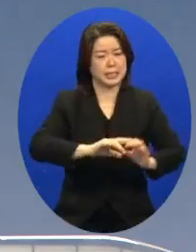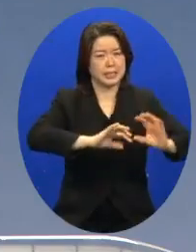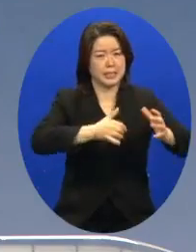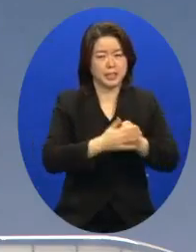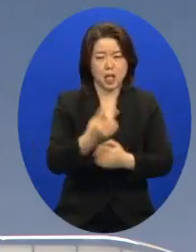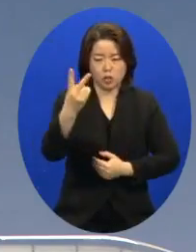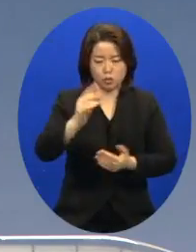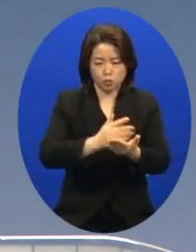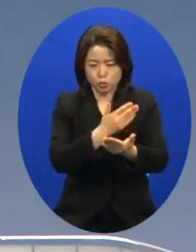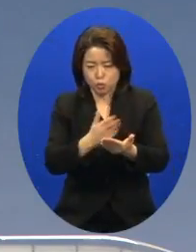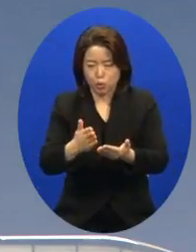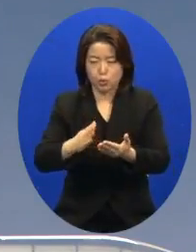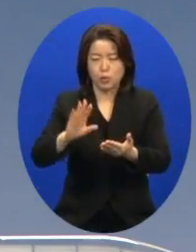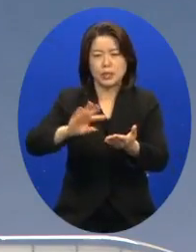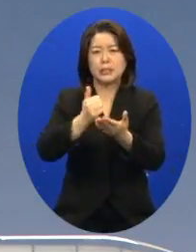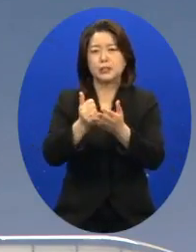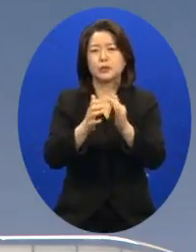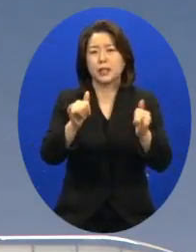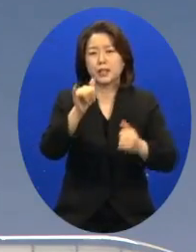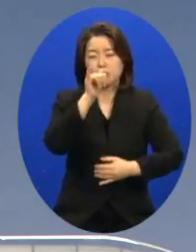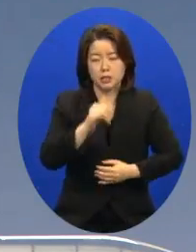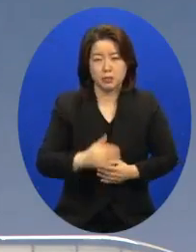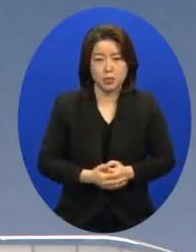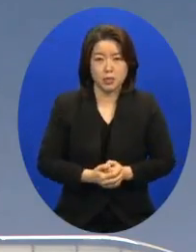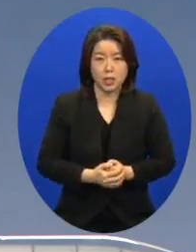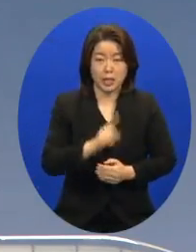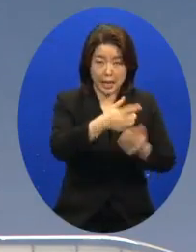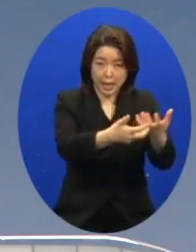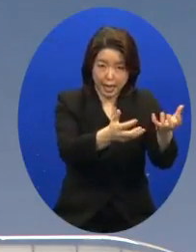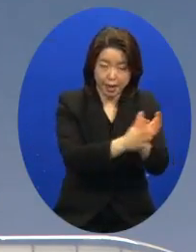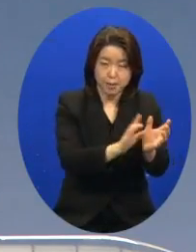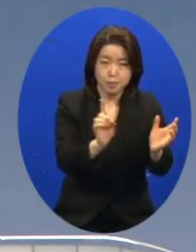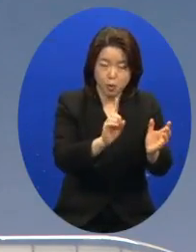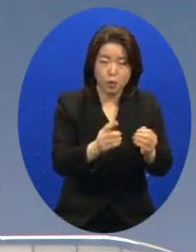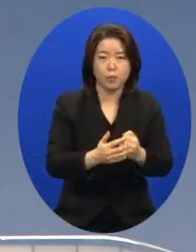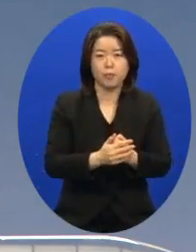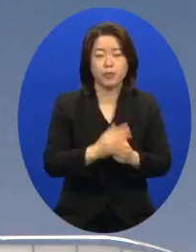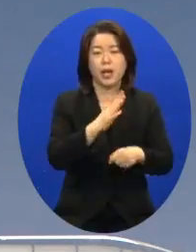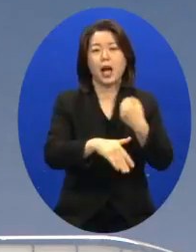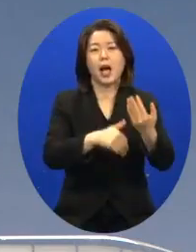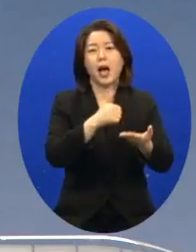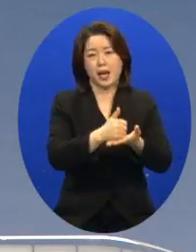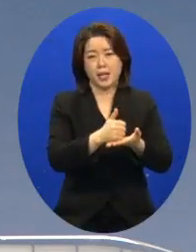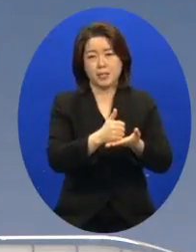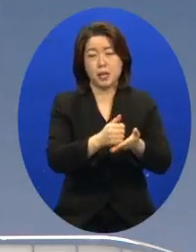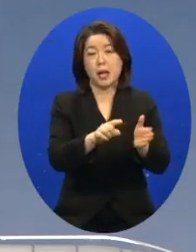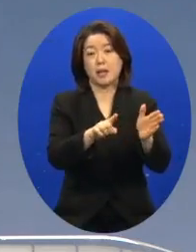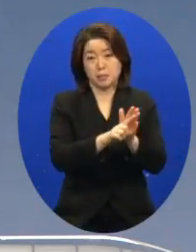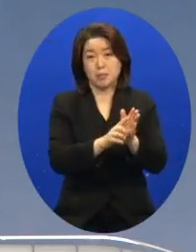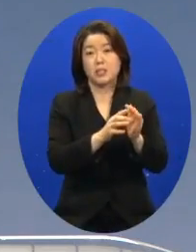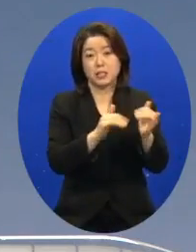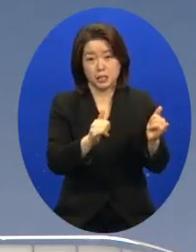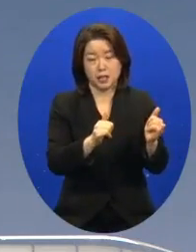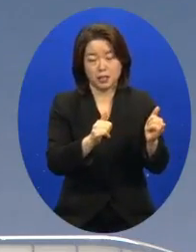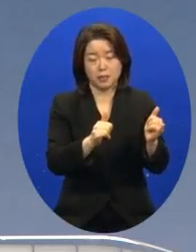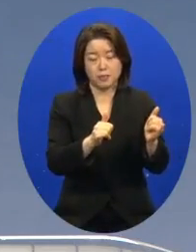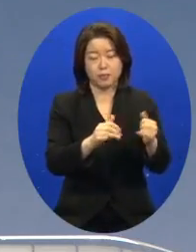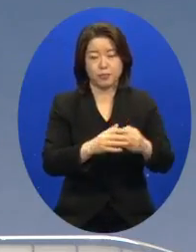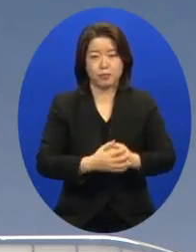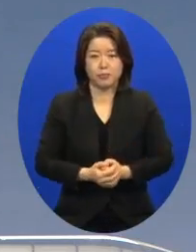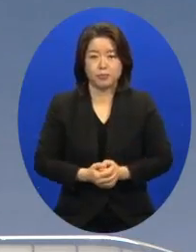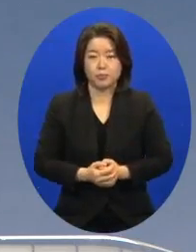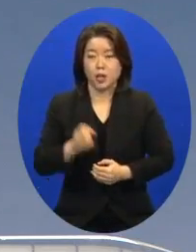종류의 그리스도인이 있습니다 한 부류는 하나님을 믿는 사람 있는 그리스도의